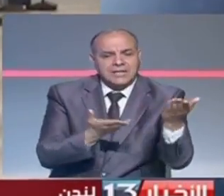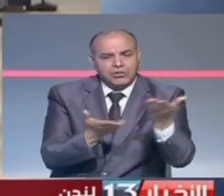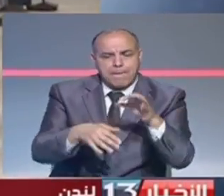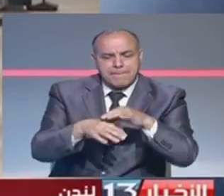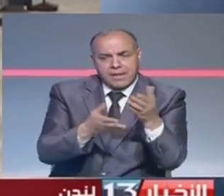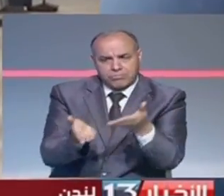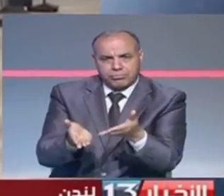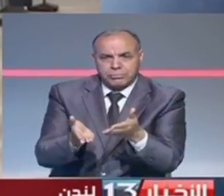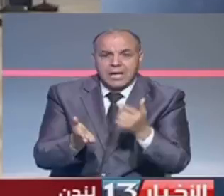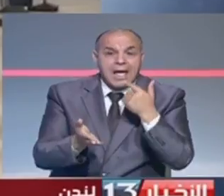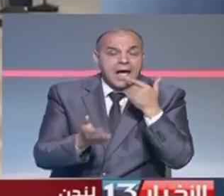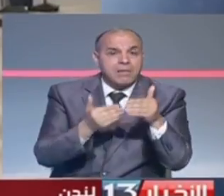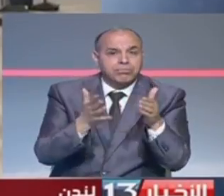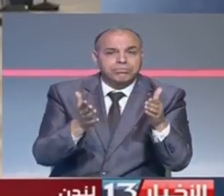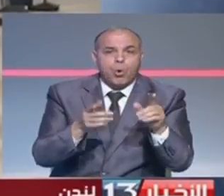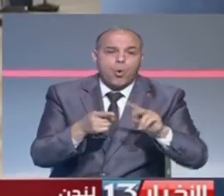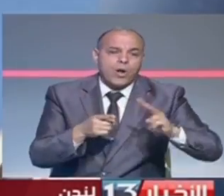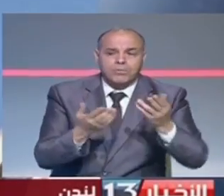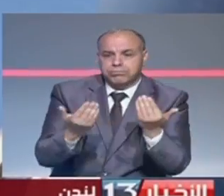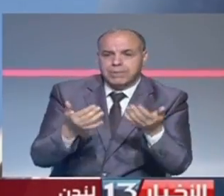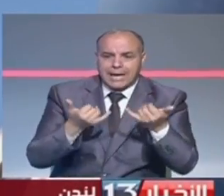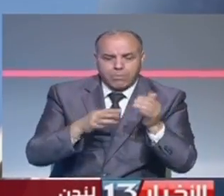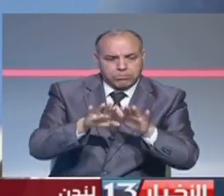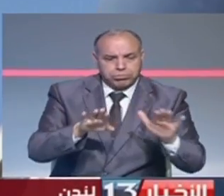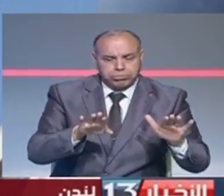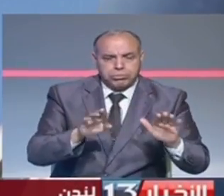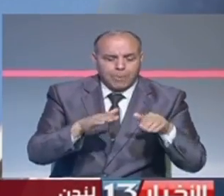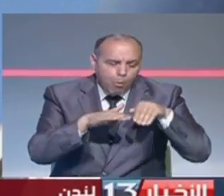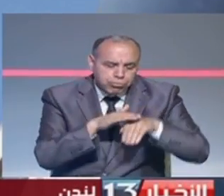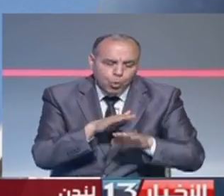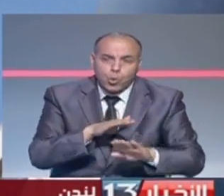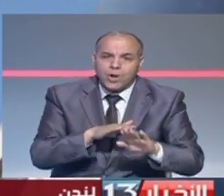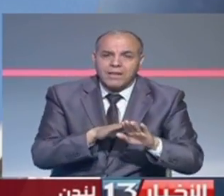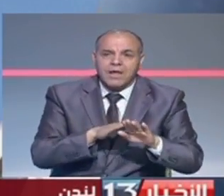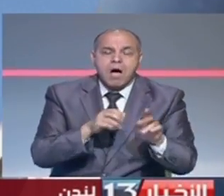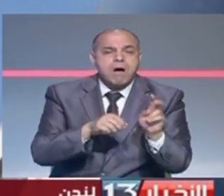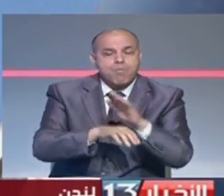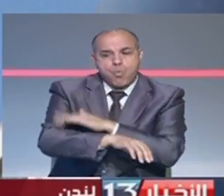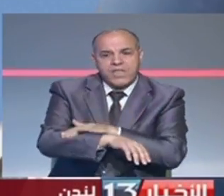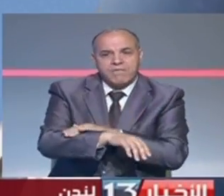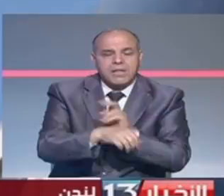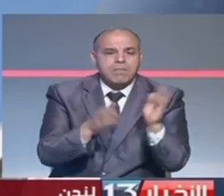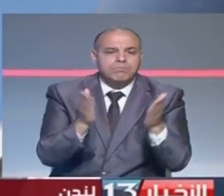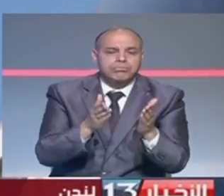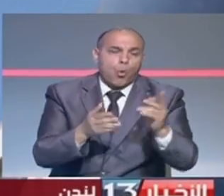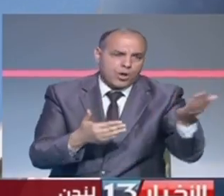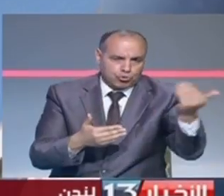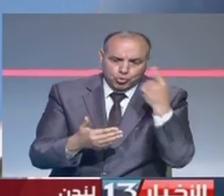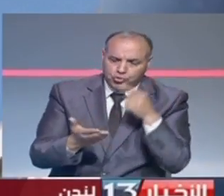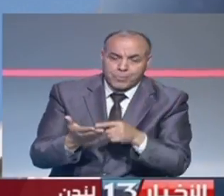المرضى كما تم فتح مكان انتظار السيارات بالطبقه الصوفيه لاخضاع موظفي مستشفى المدينه